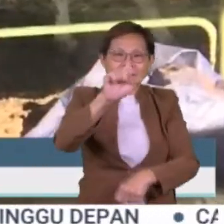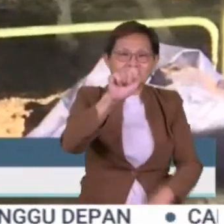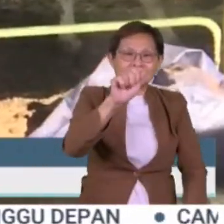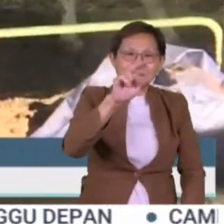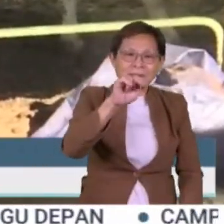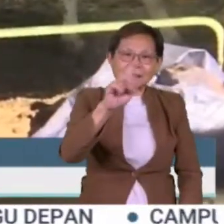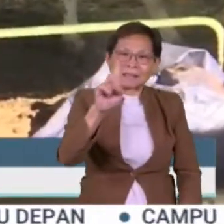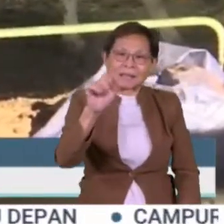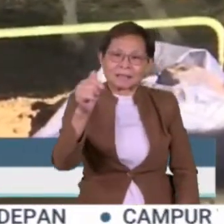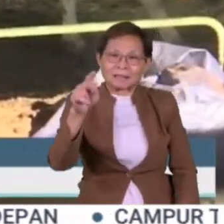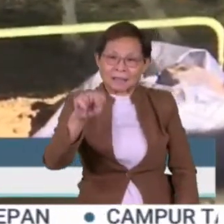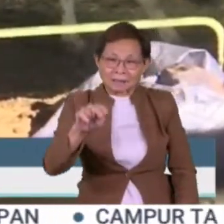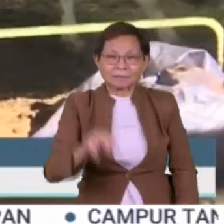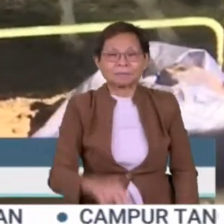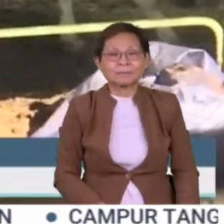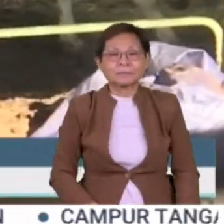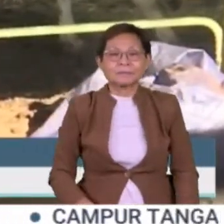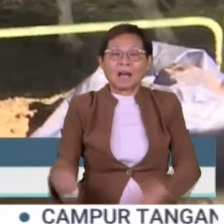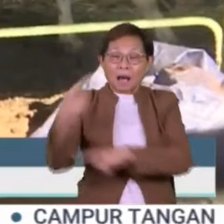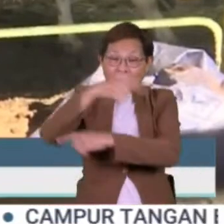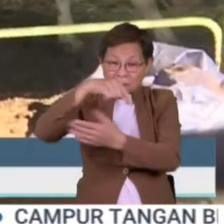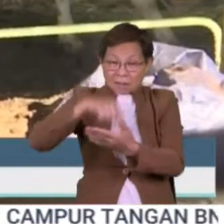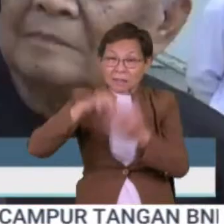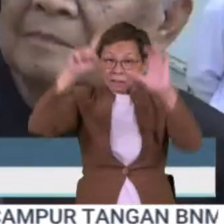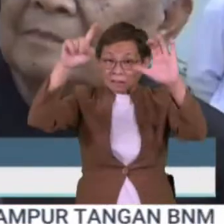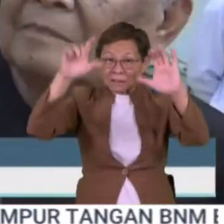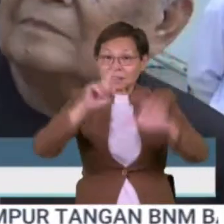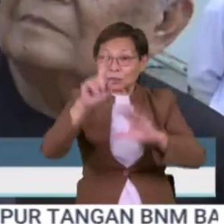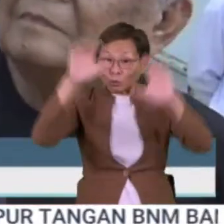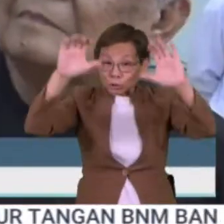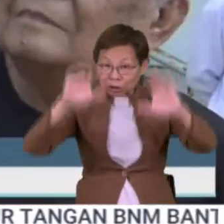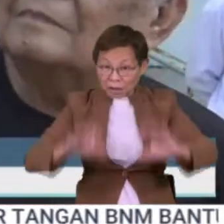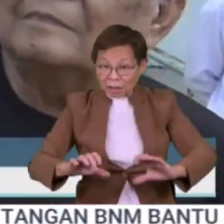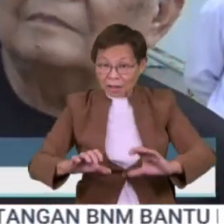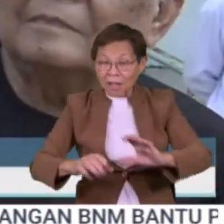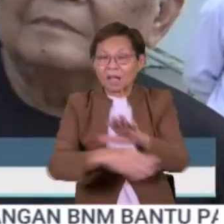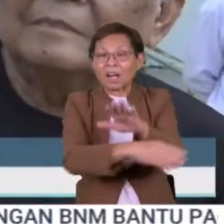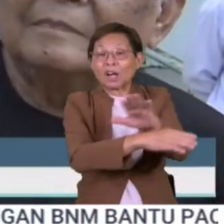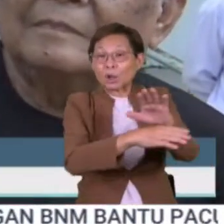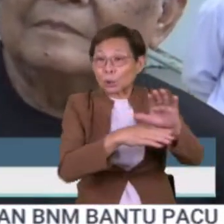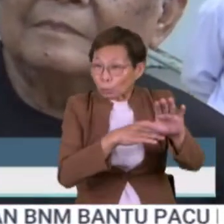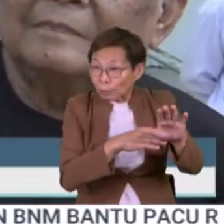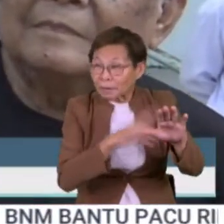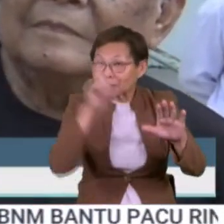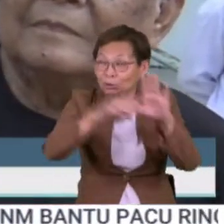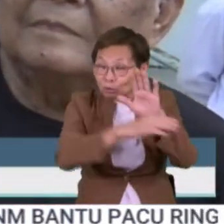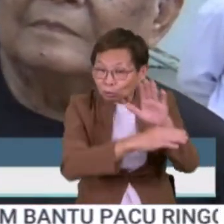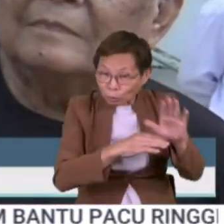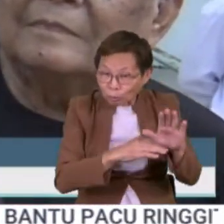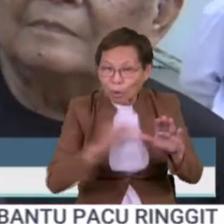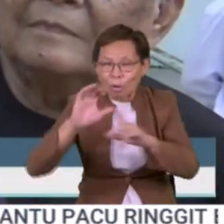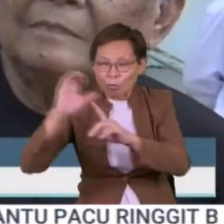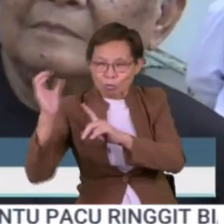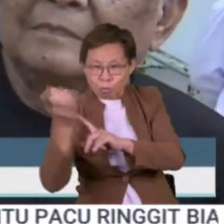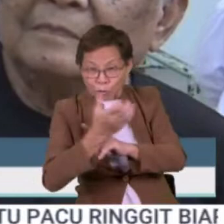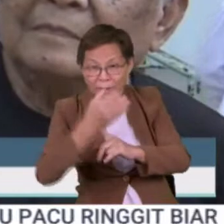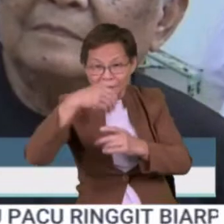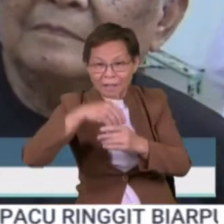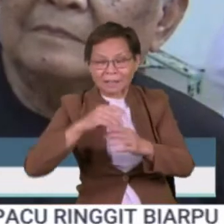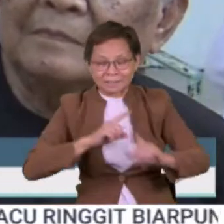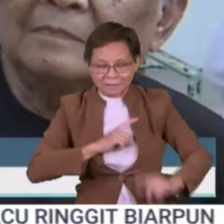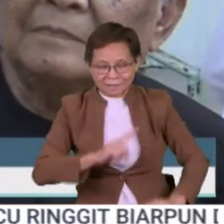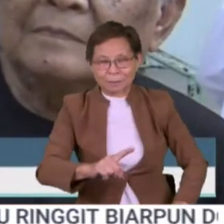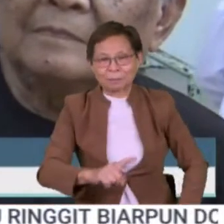adalah satu cara untuk obat ini setelah benda yang yang dalam